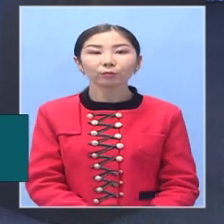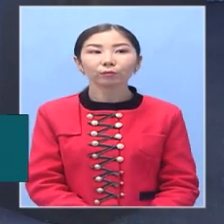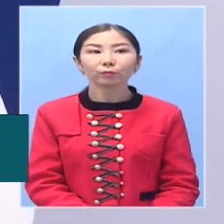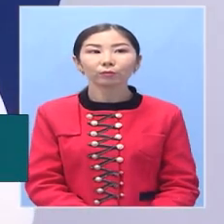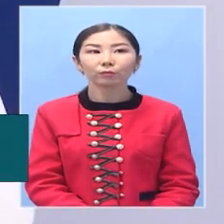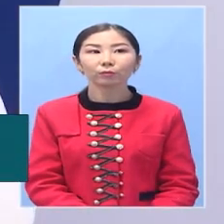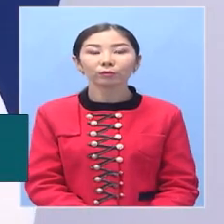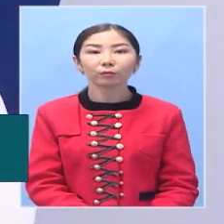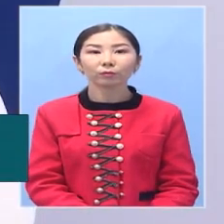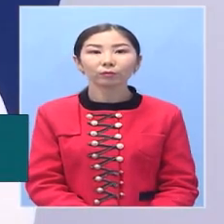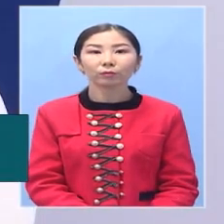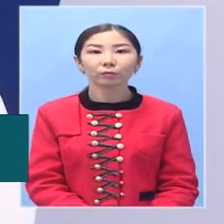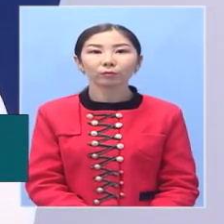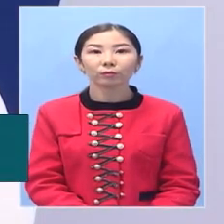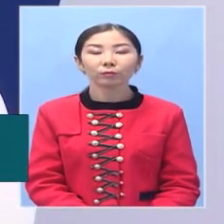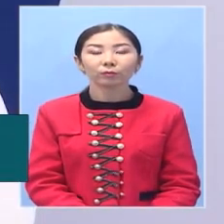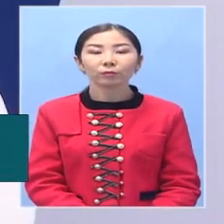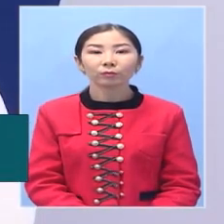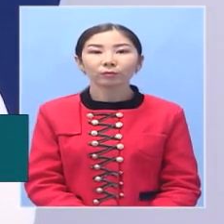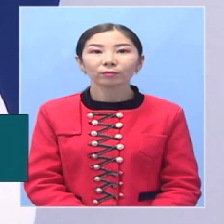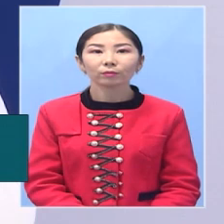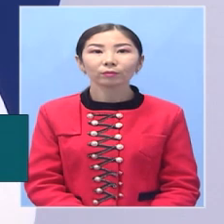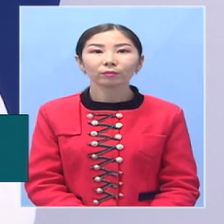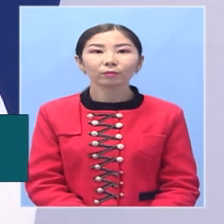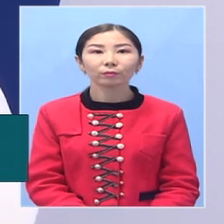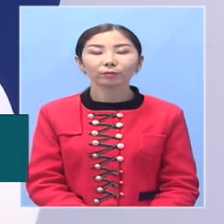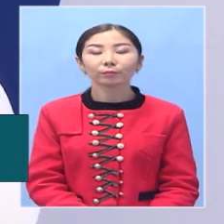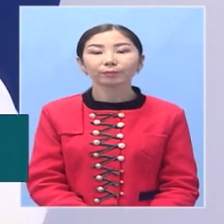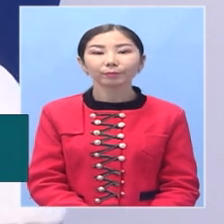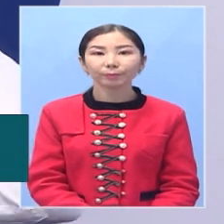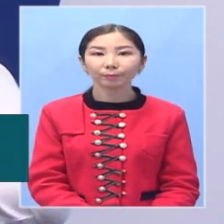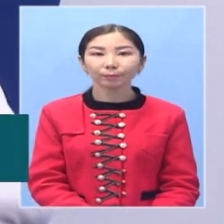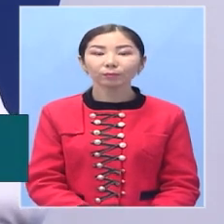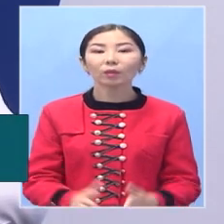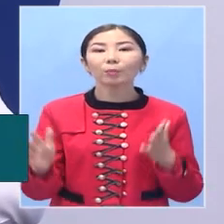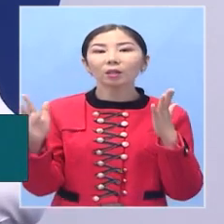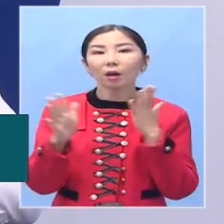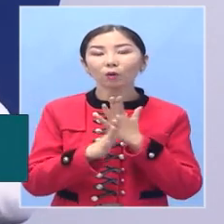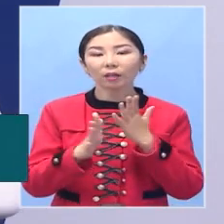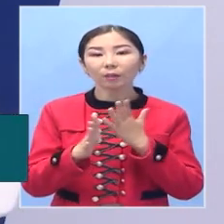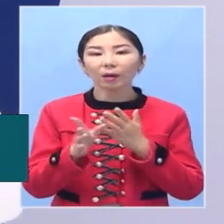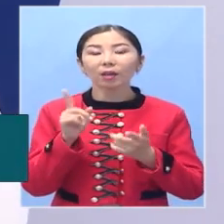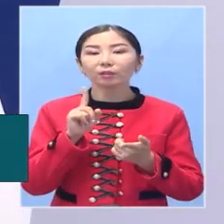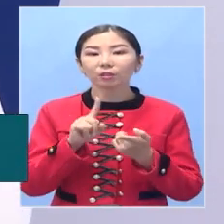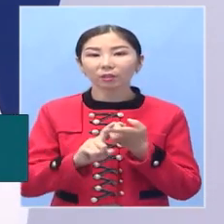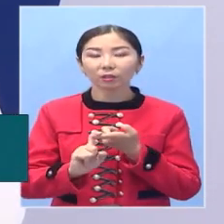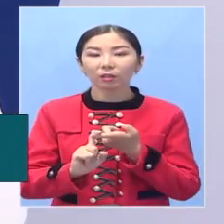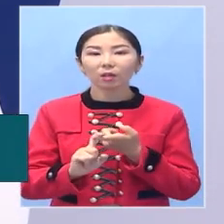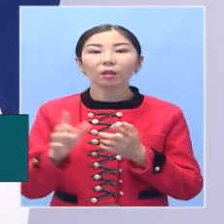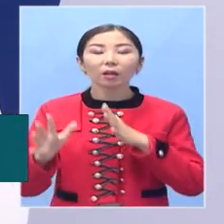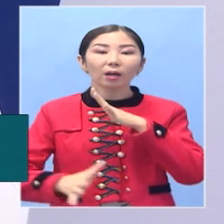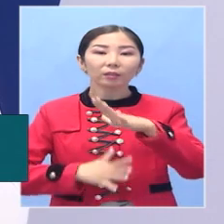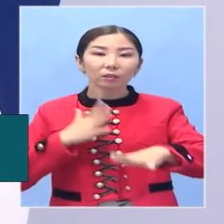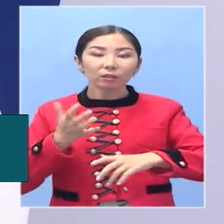Жаңағыдай қосымша сізге тағы да айта кетейін. Бұл бізде енді ең біріншіден ауа райының жаңағы қатты